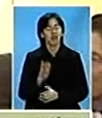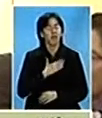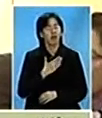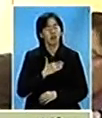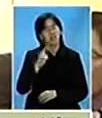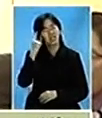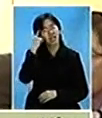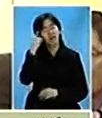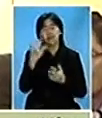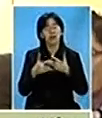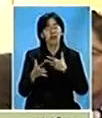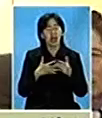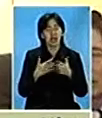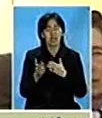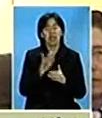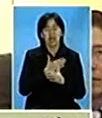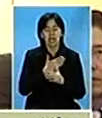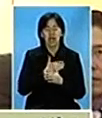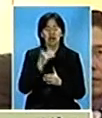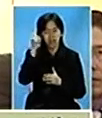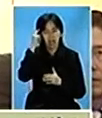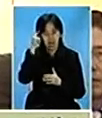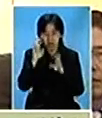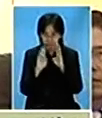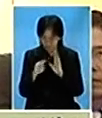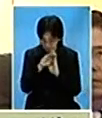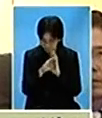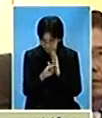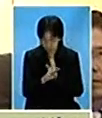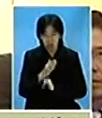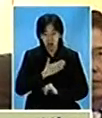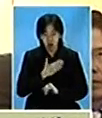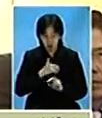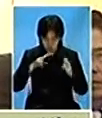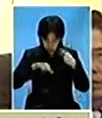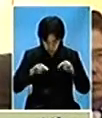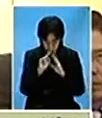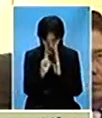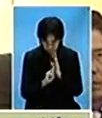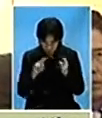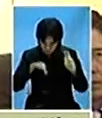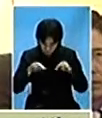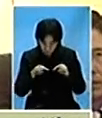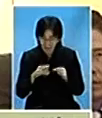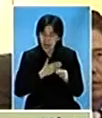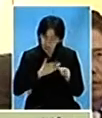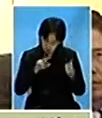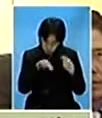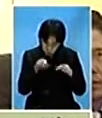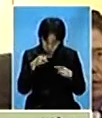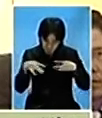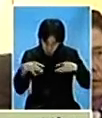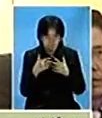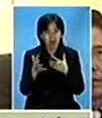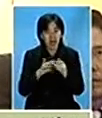ว่ามันจะเป็นอะไรเพราะเราก็เป็นฟอร์แมตนะครับวุฒิสภามีหน้าที่กั่นกรองเขาจะมายังไงก็กั่นกรองถ้าไม่ตรงกันก็ไปตั้ง